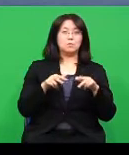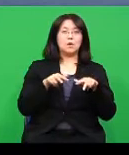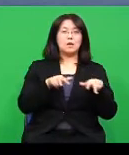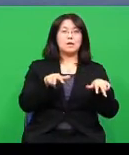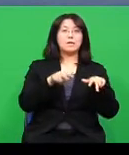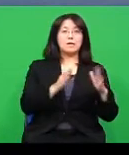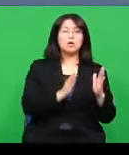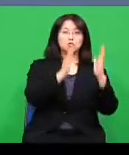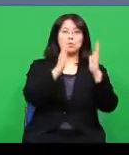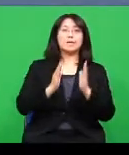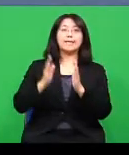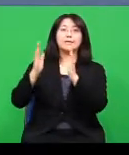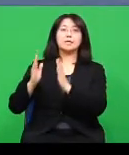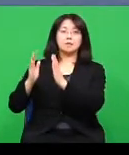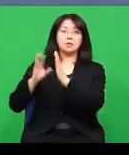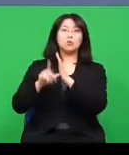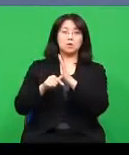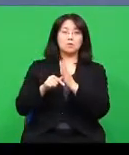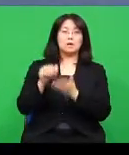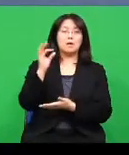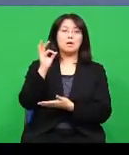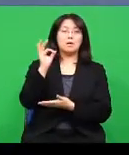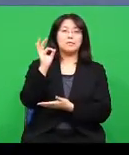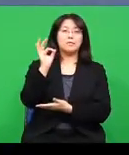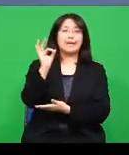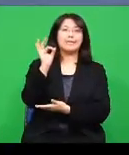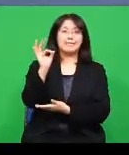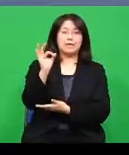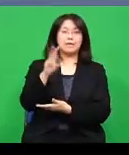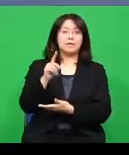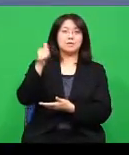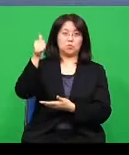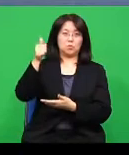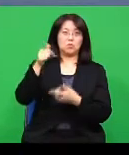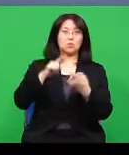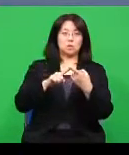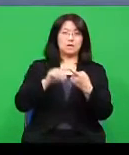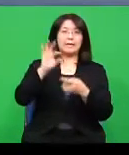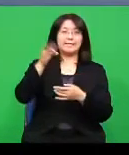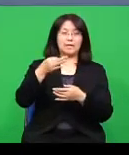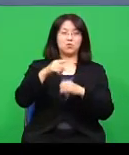私も霞ヶ関時代に財政課長とか、